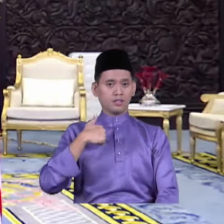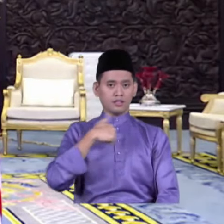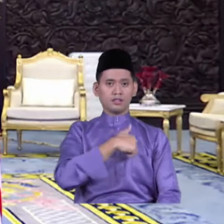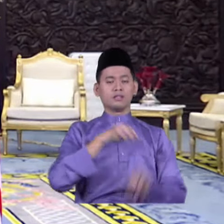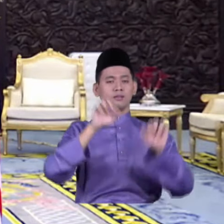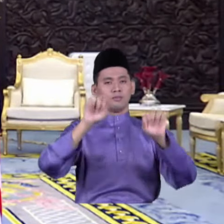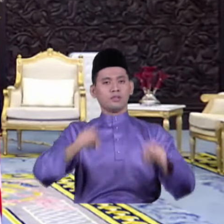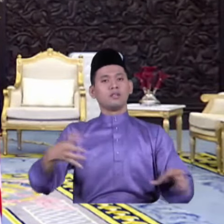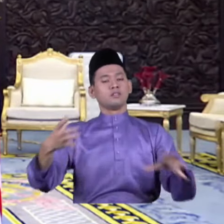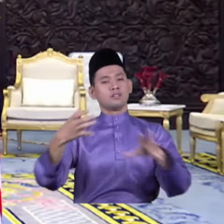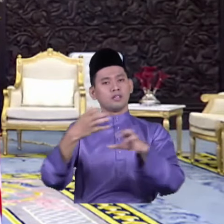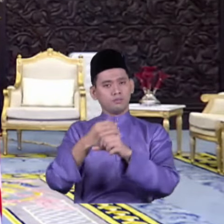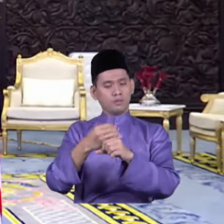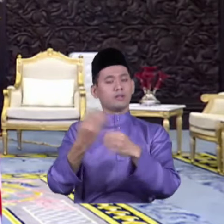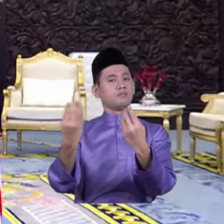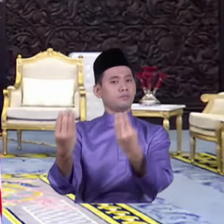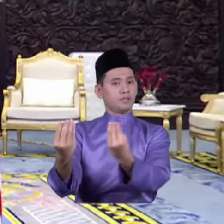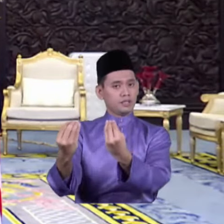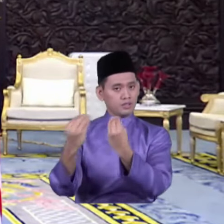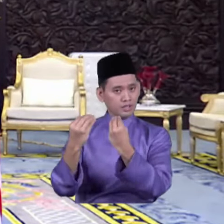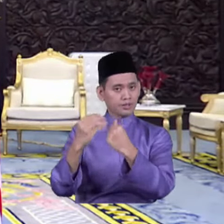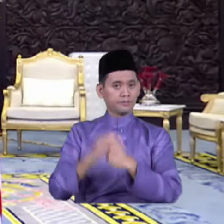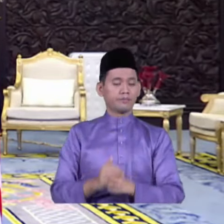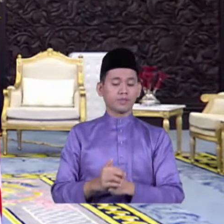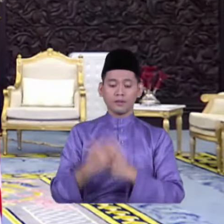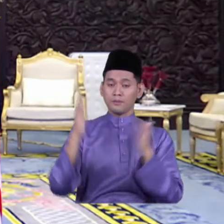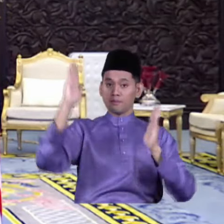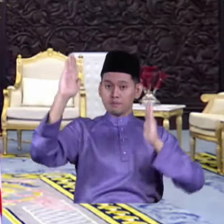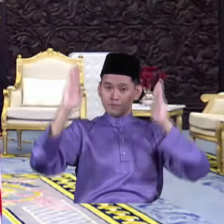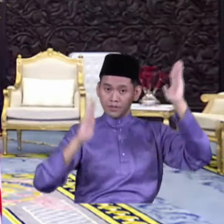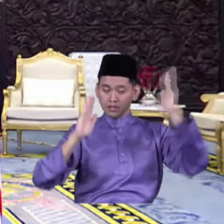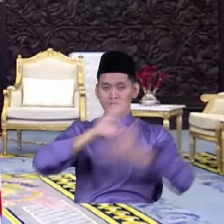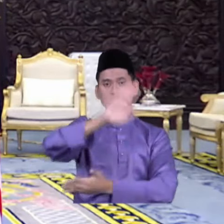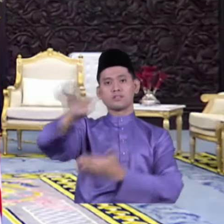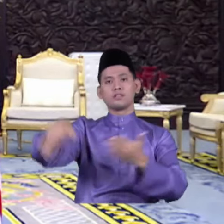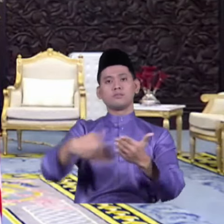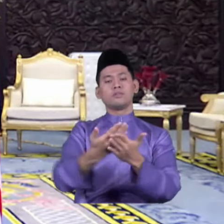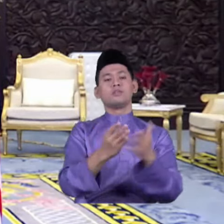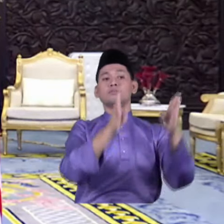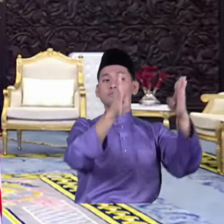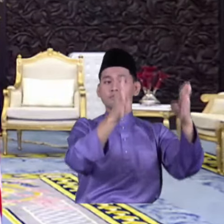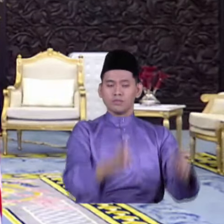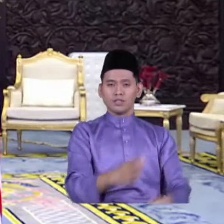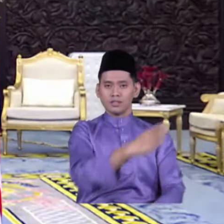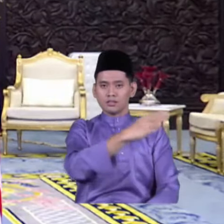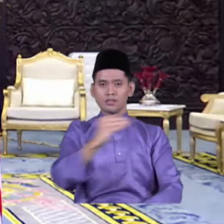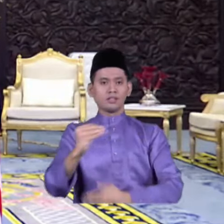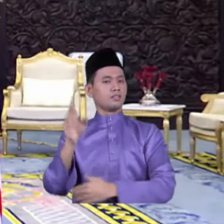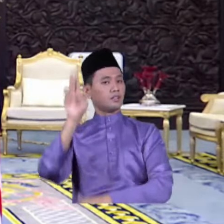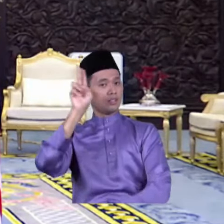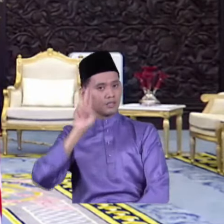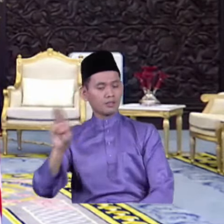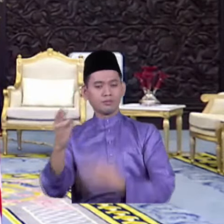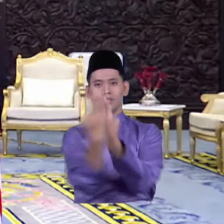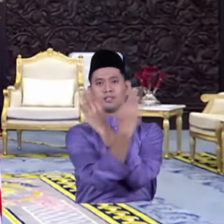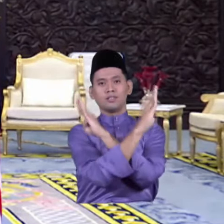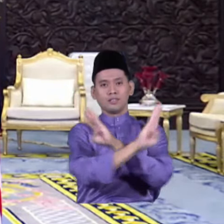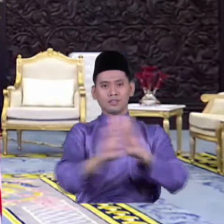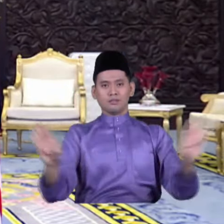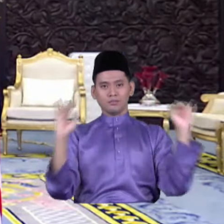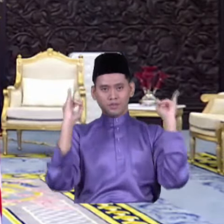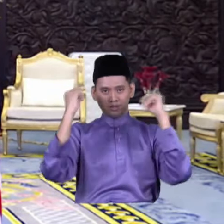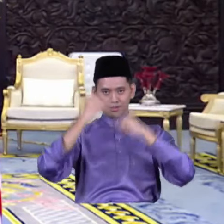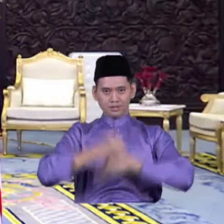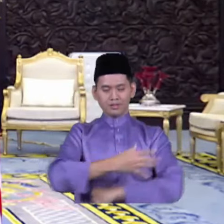pedoman di negara kita Malaysia Semua bangsa dan agama bebas untuk beribadah dan